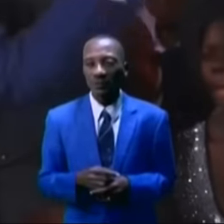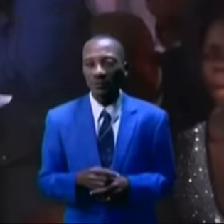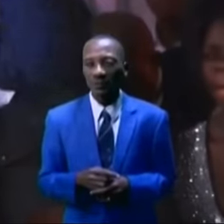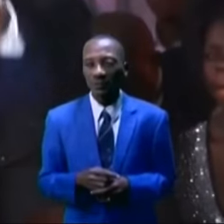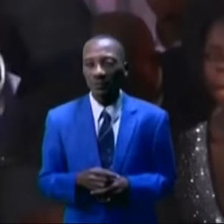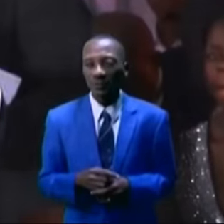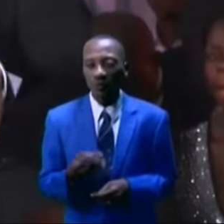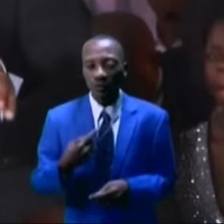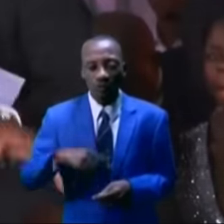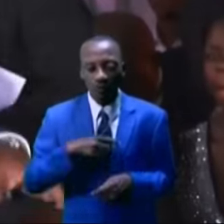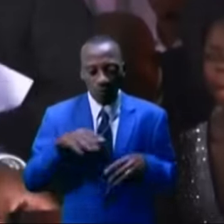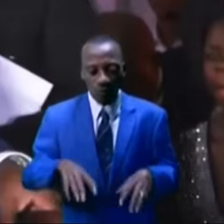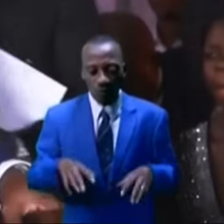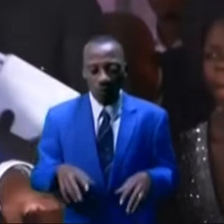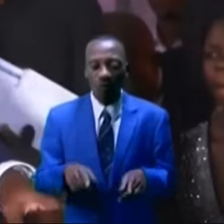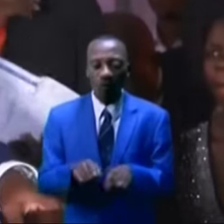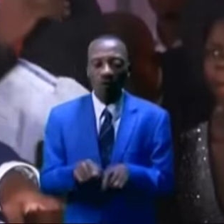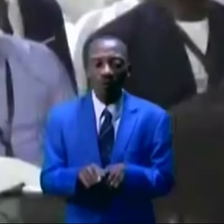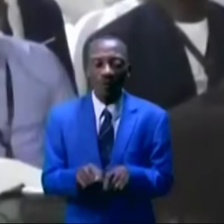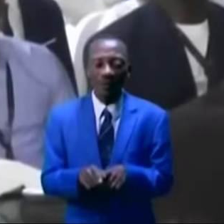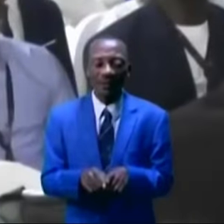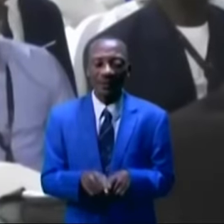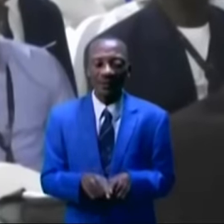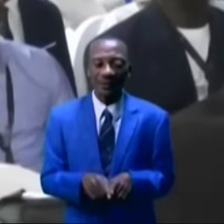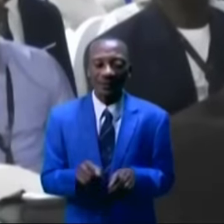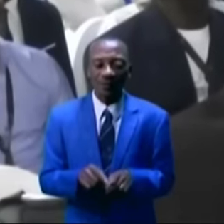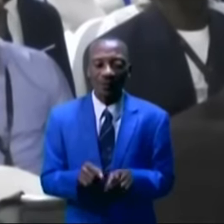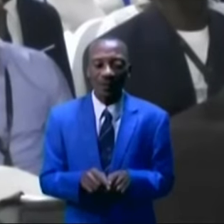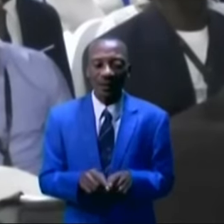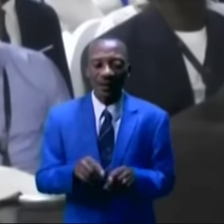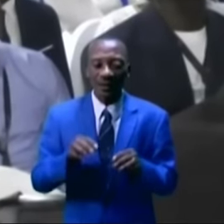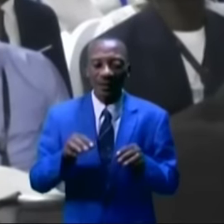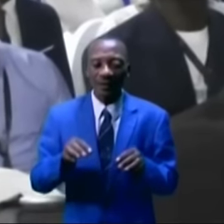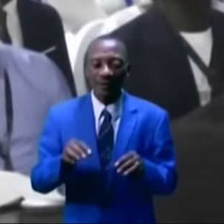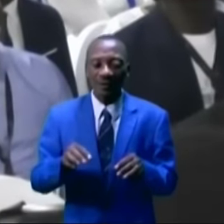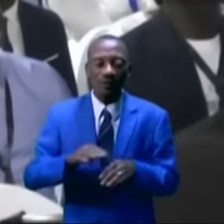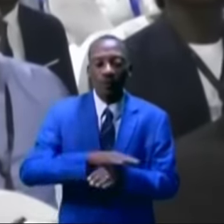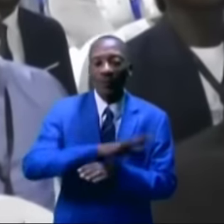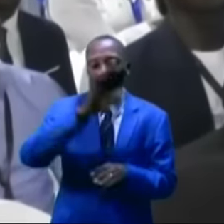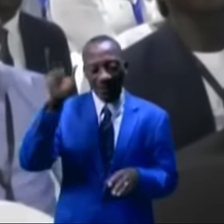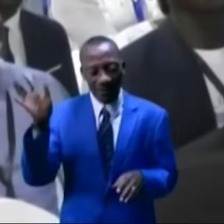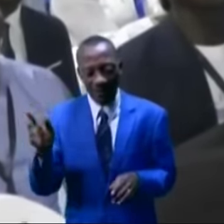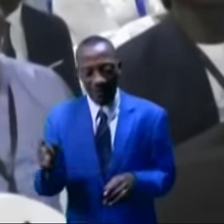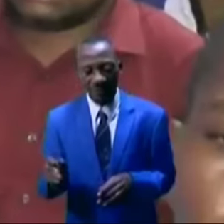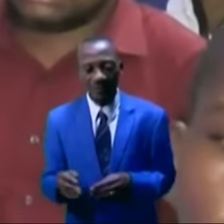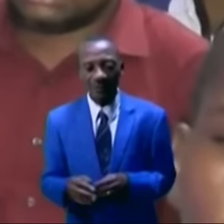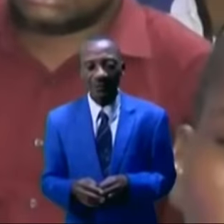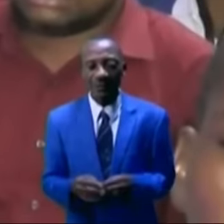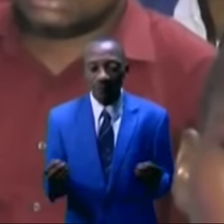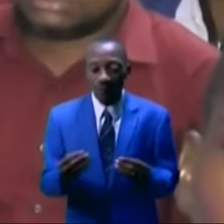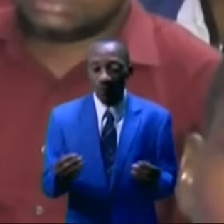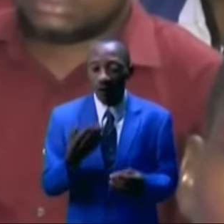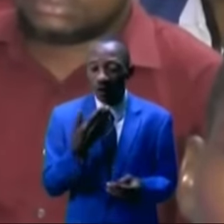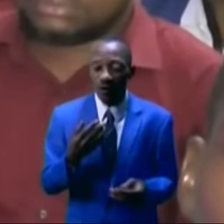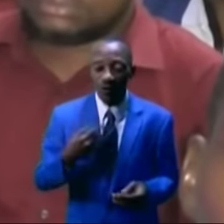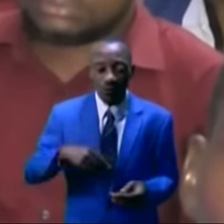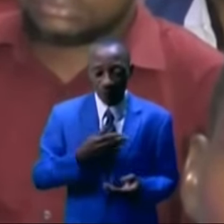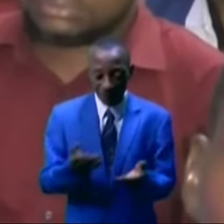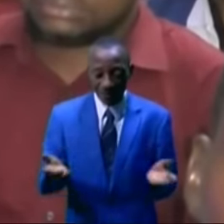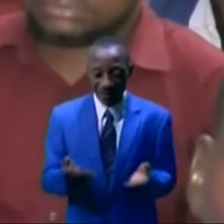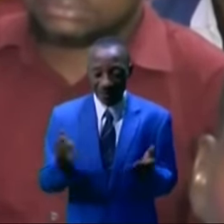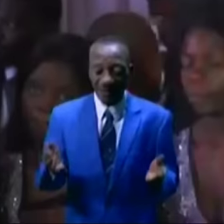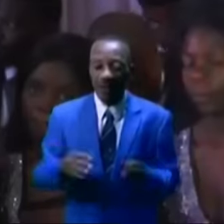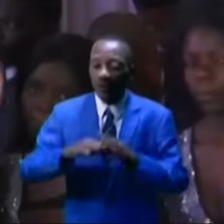que nous avons transformé en enfer. Ce n'est pas l'œuvre des extraterrestres, c'est l'œuvre